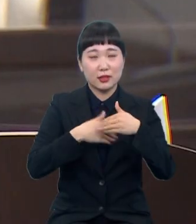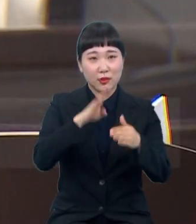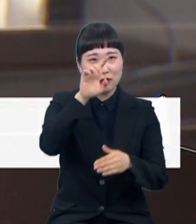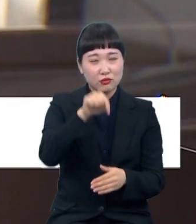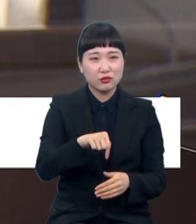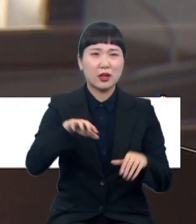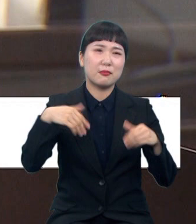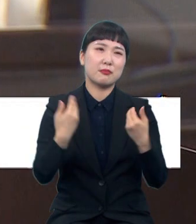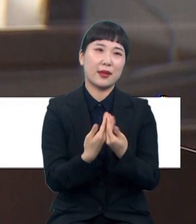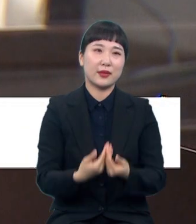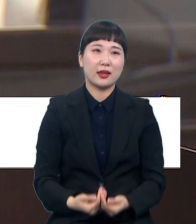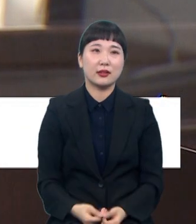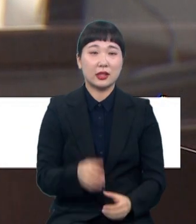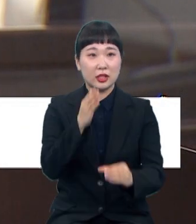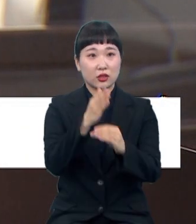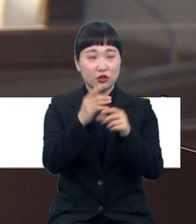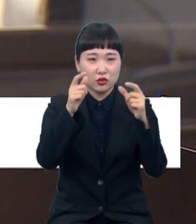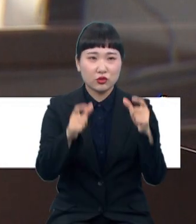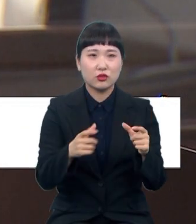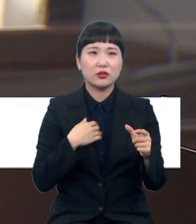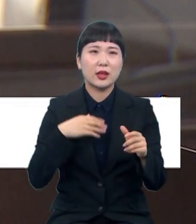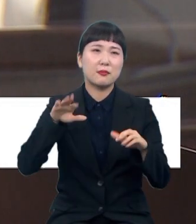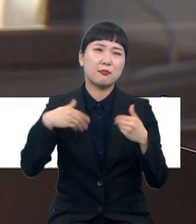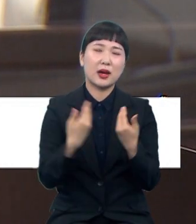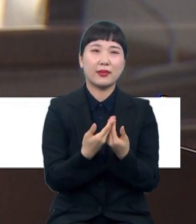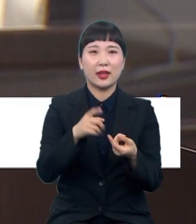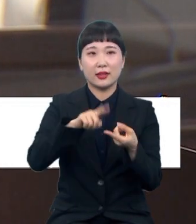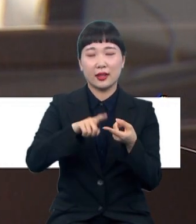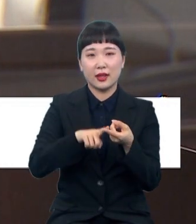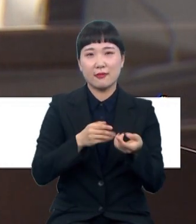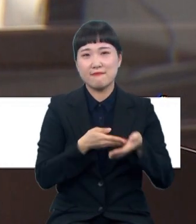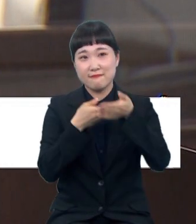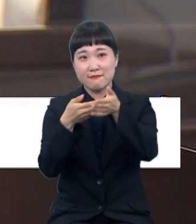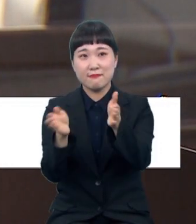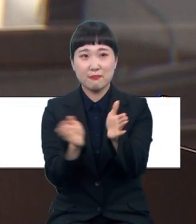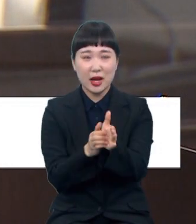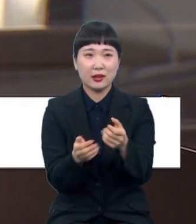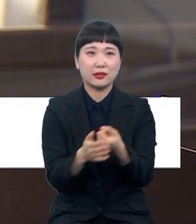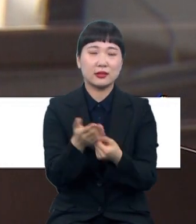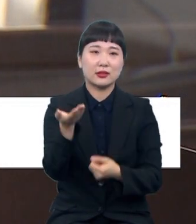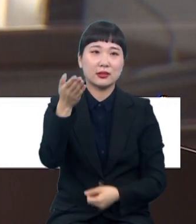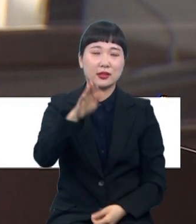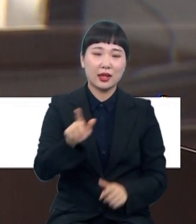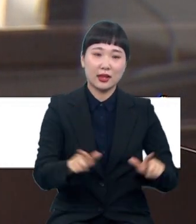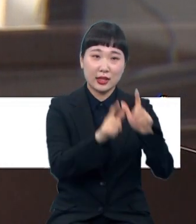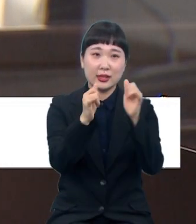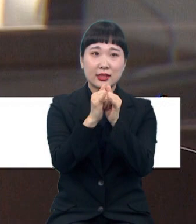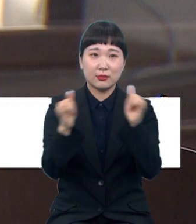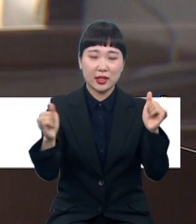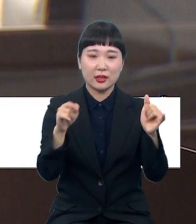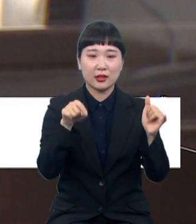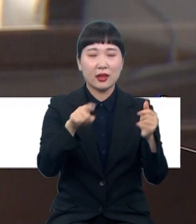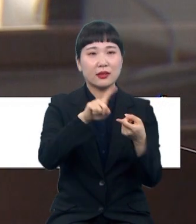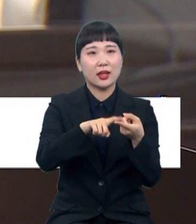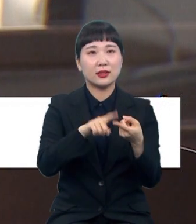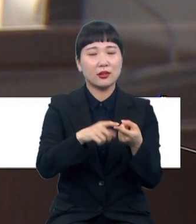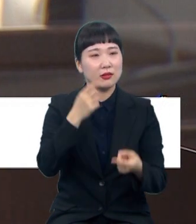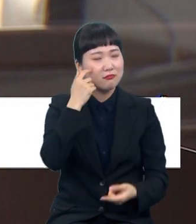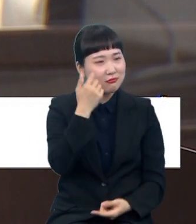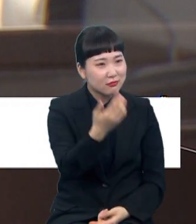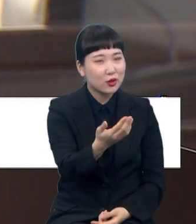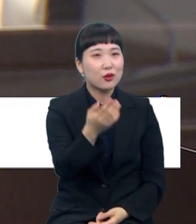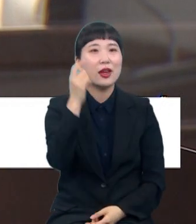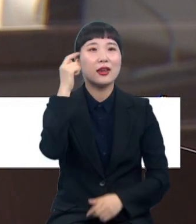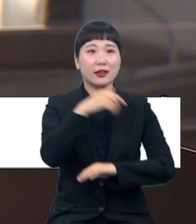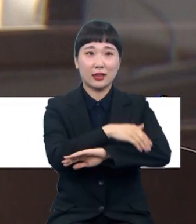중구도 반대 입장을 교육청에 전달했습니다. 그럼에도 교육청은 시민을 상대로 여론조사를 실시하여 결정하겠다고 합니다.